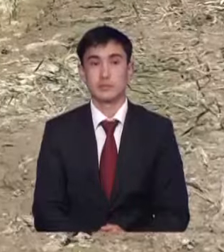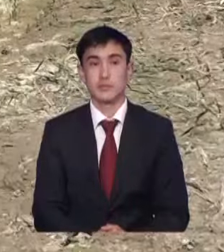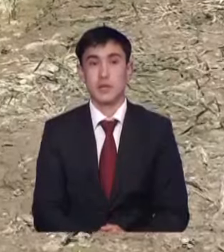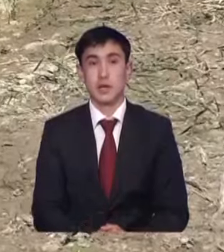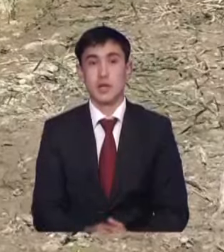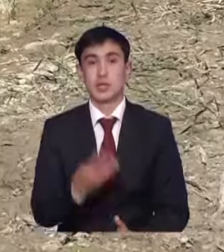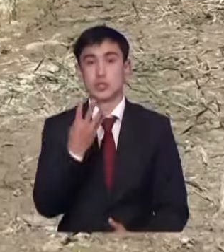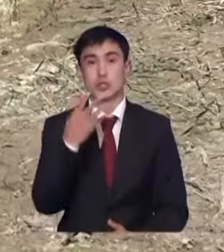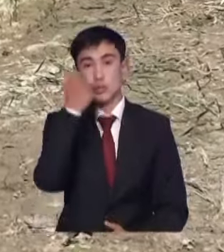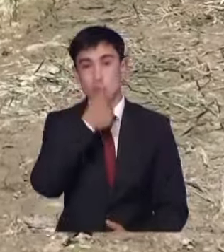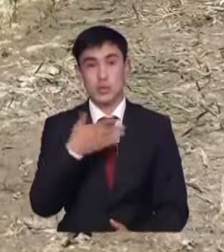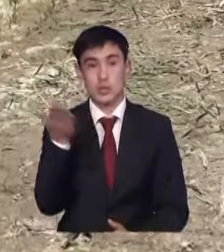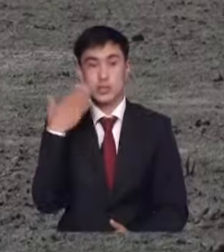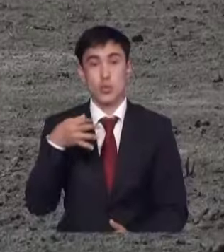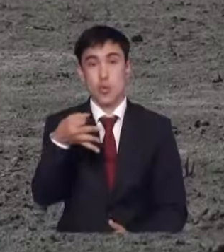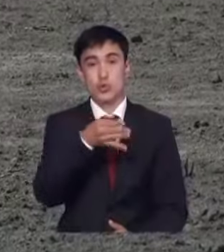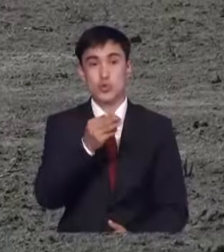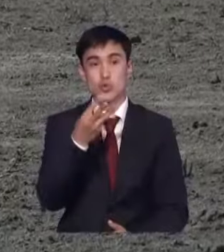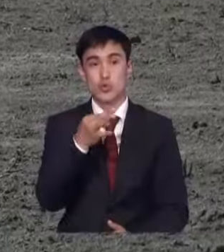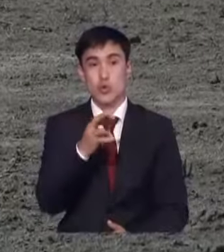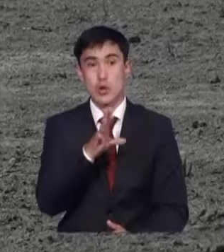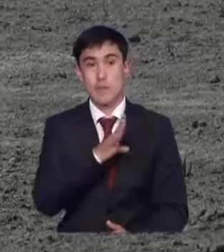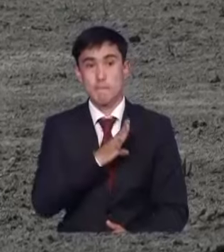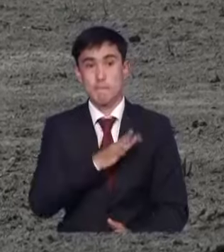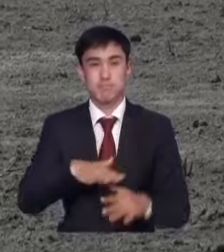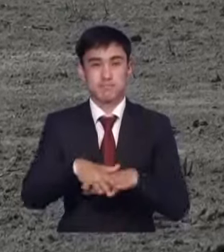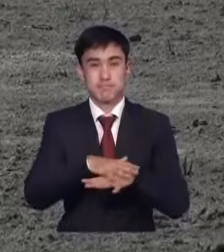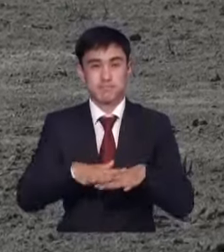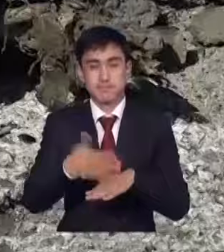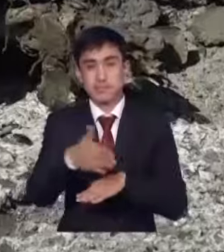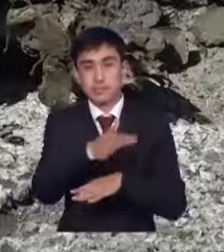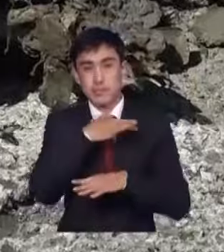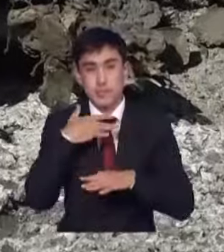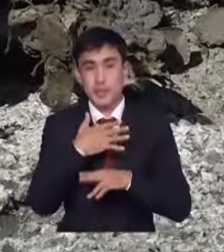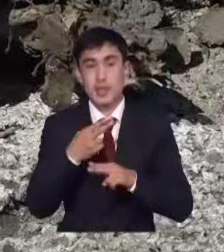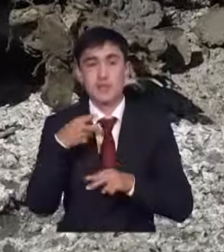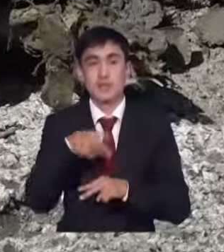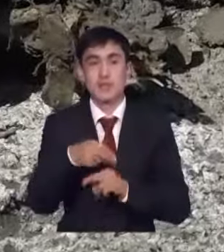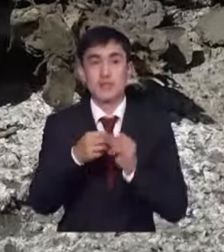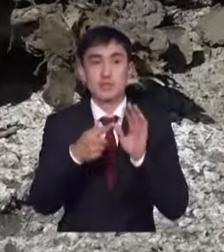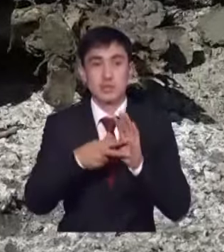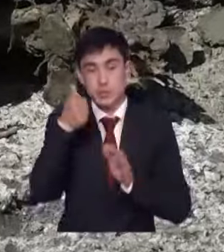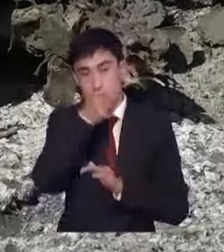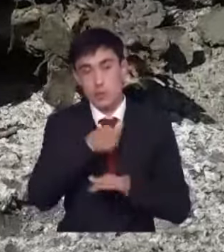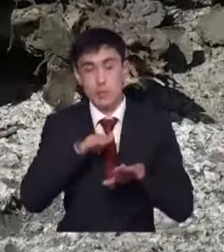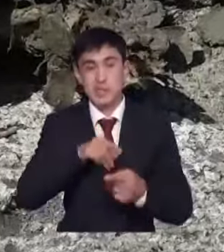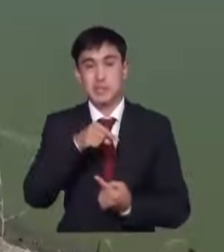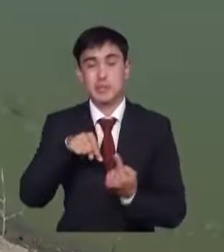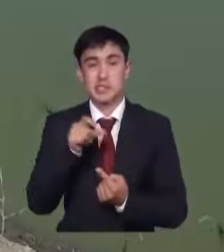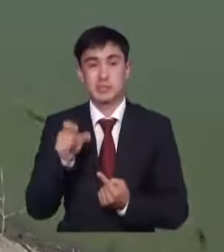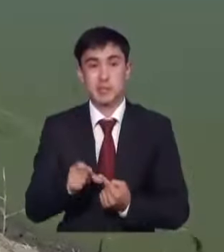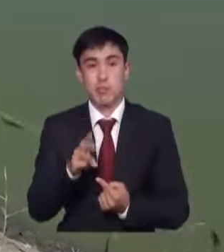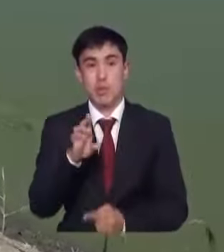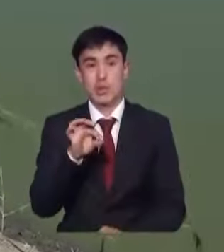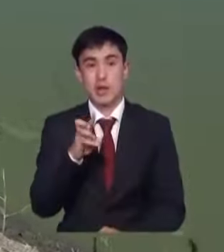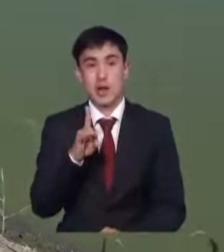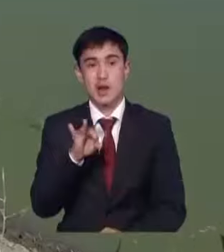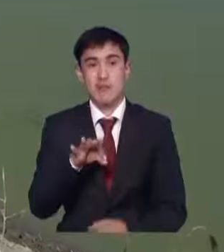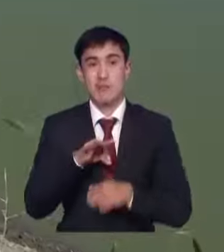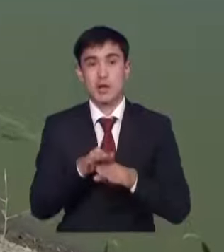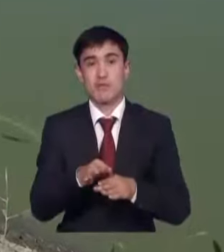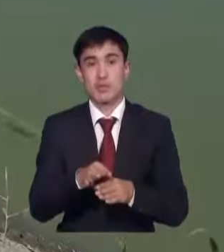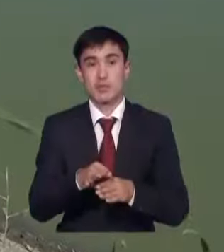Каких-то 4 года назад озеро Ушколь буквально кишело рыбой. Ведь в 2018 году местный предприниматель Болатхан Калиев